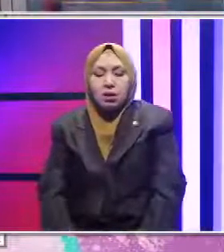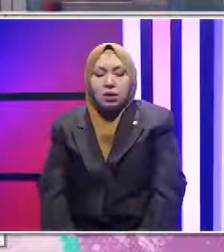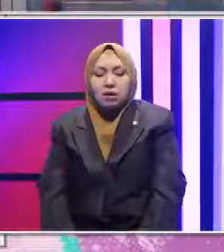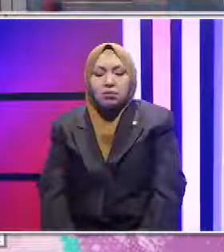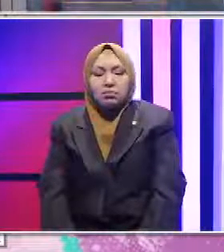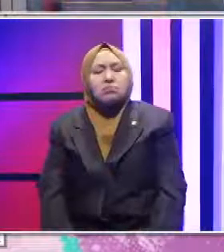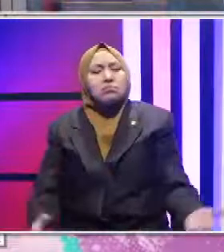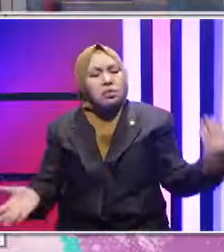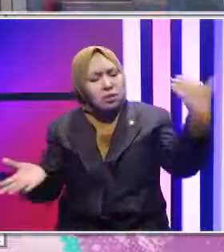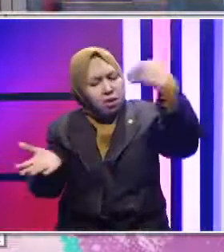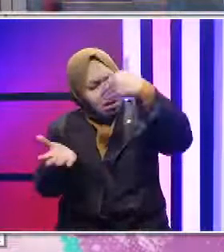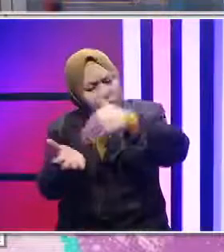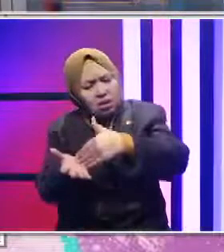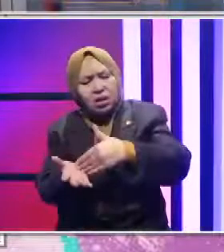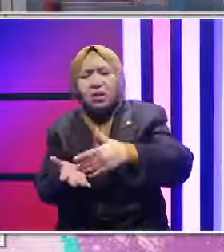thum